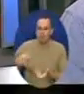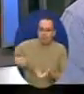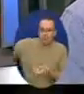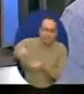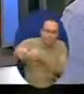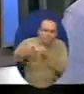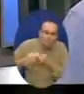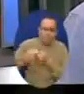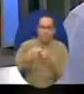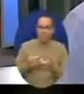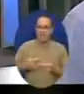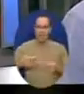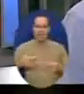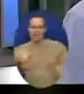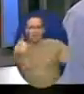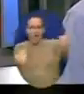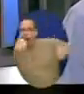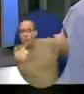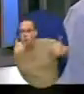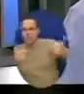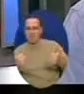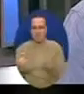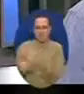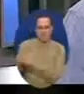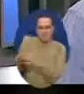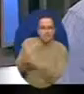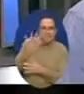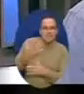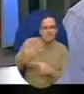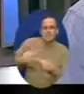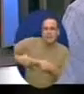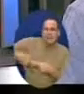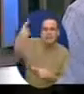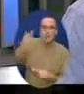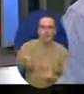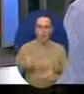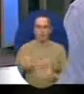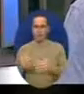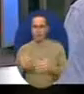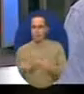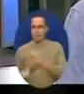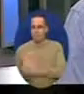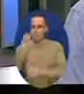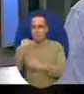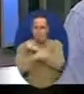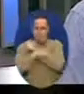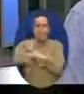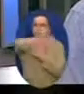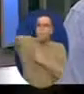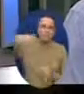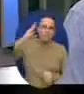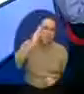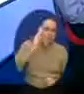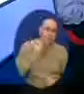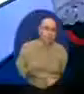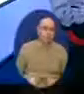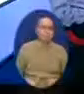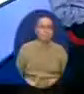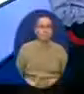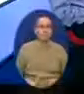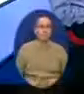יהיה תחרותי, שיהיה בו מנועי צמיחה אמיתיים, שאנחנו בונים אוניברסיטה וכולם נהנים ממנה. אבל אז,